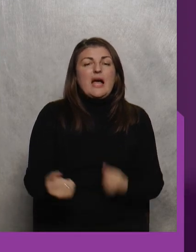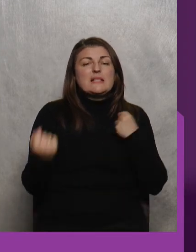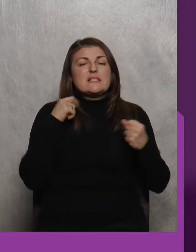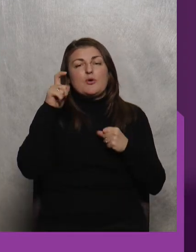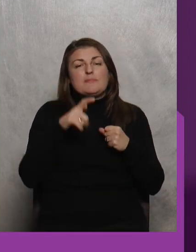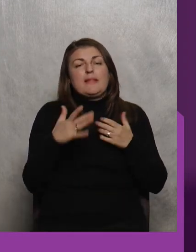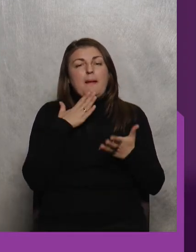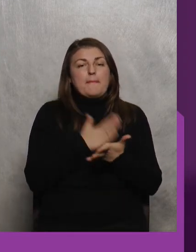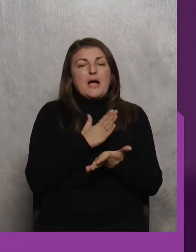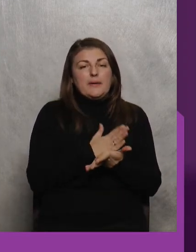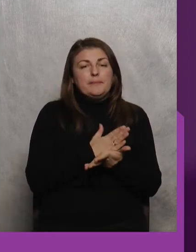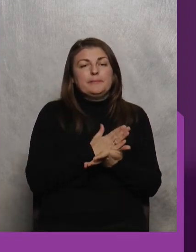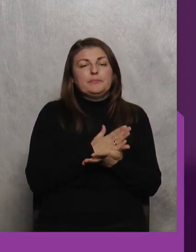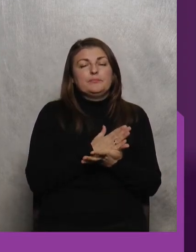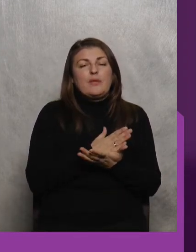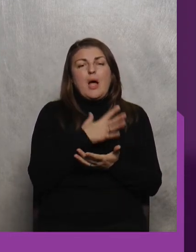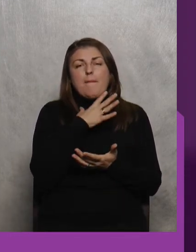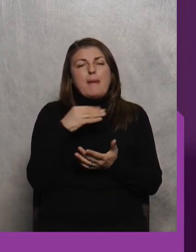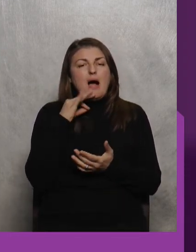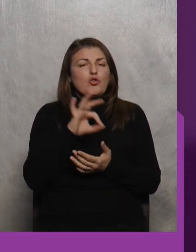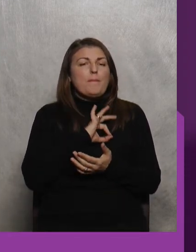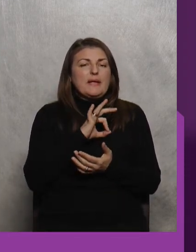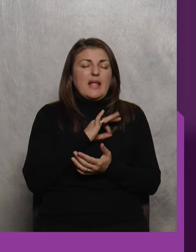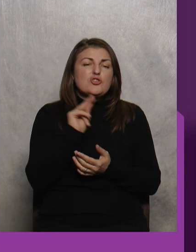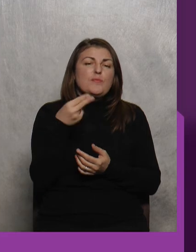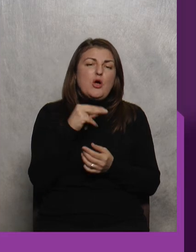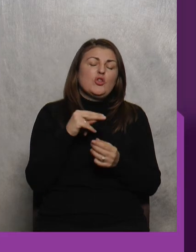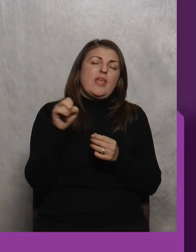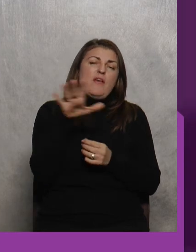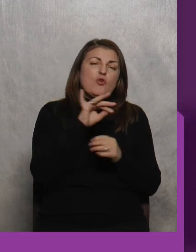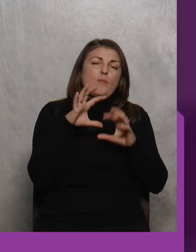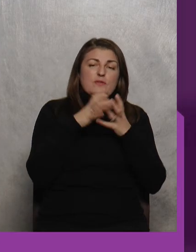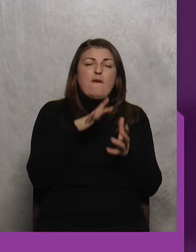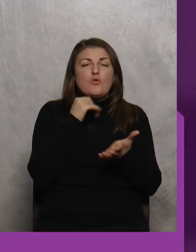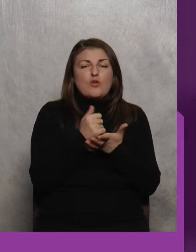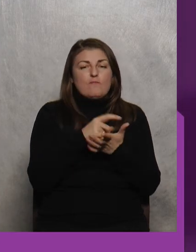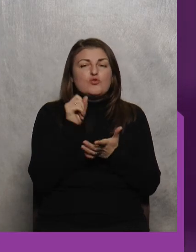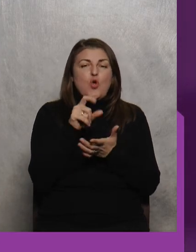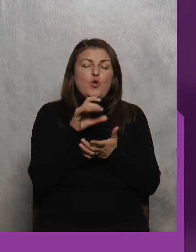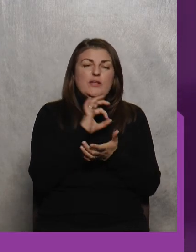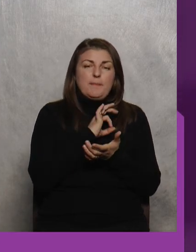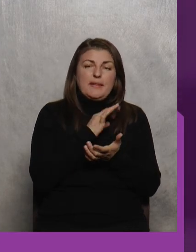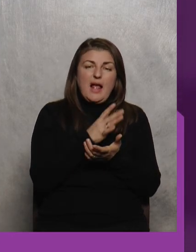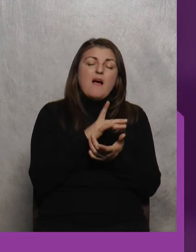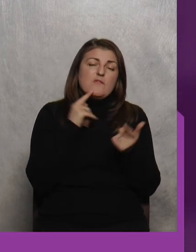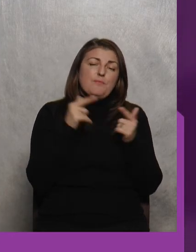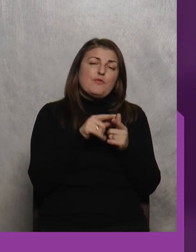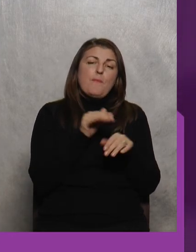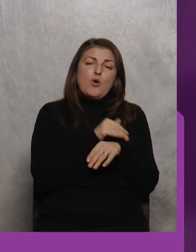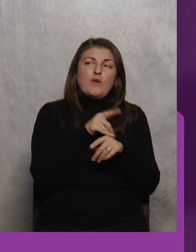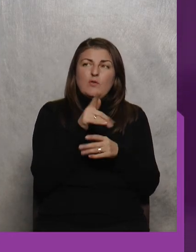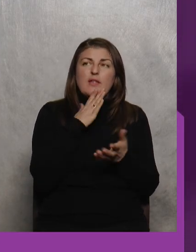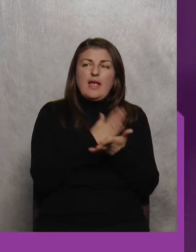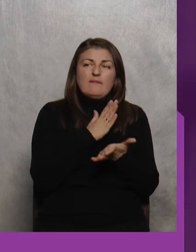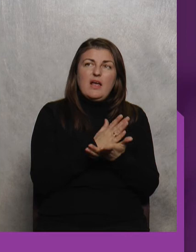Спортсменка має багато медалей з чемпіонату Європи і світу і в основному золоті. Відповідно, молодчинка, вона